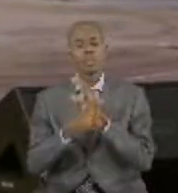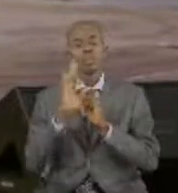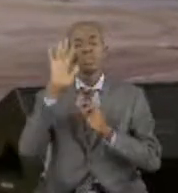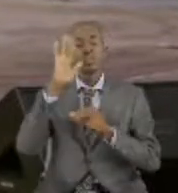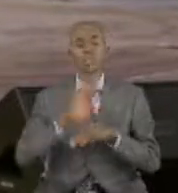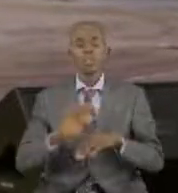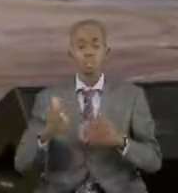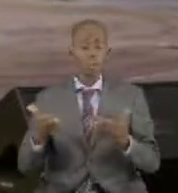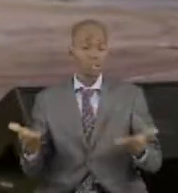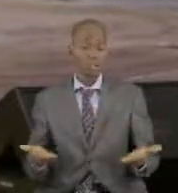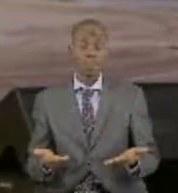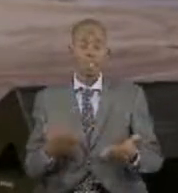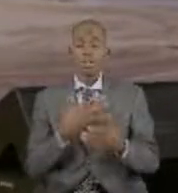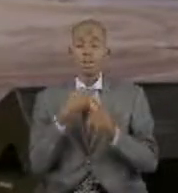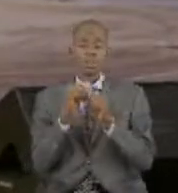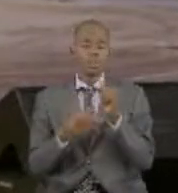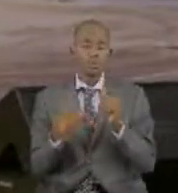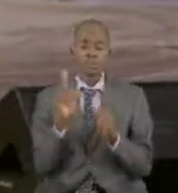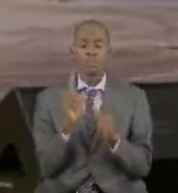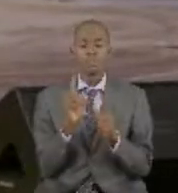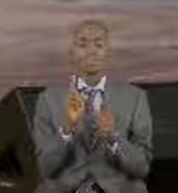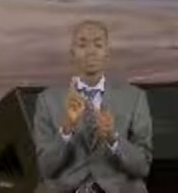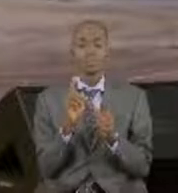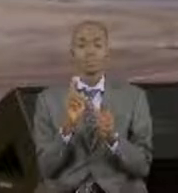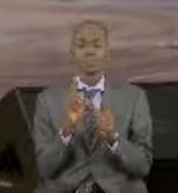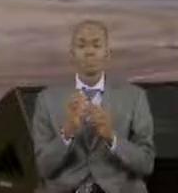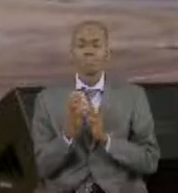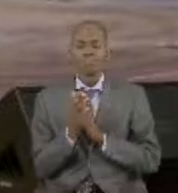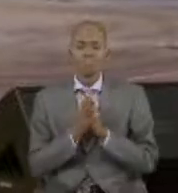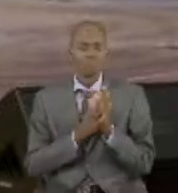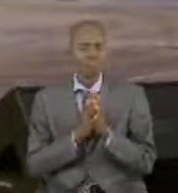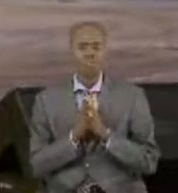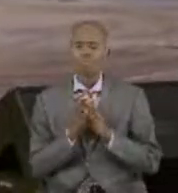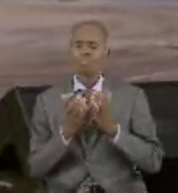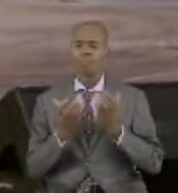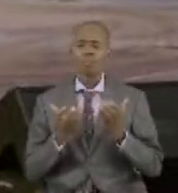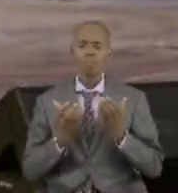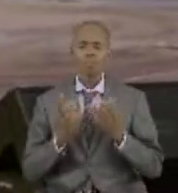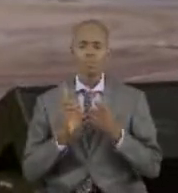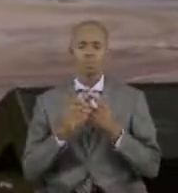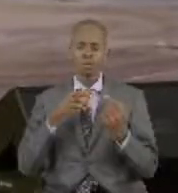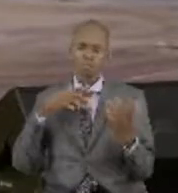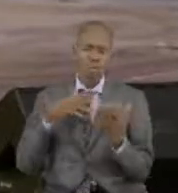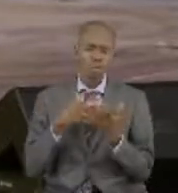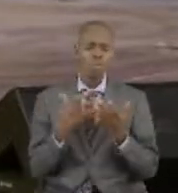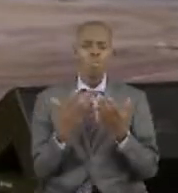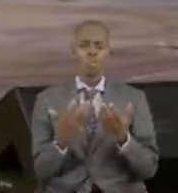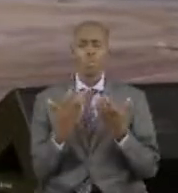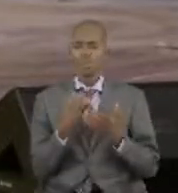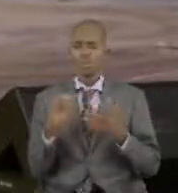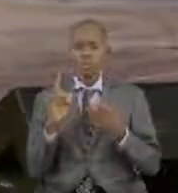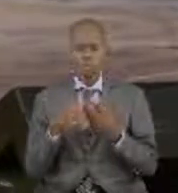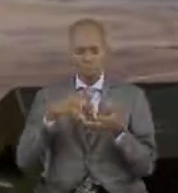pour la fidélité de tes enfants ici et partout. Toujours enthousiasmés pour étudier, pour